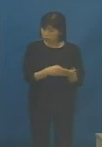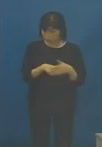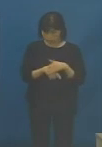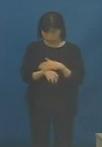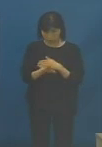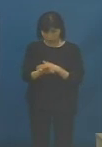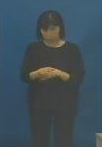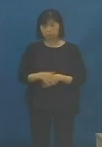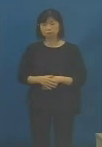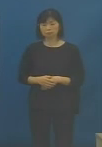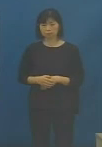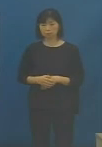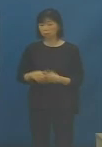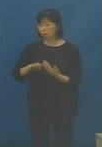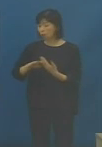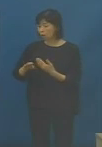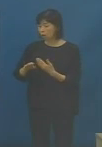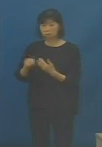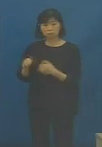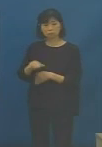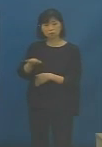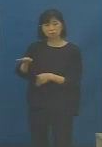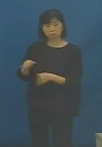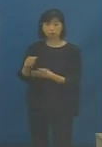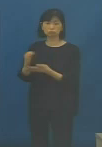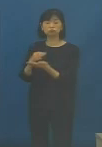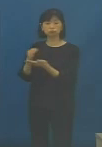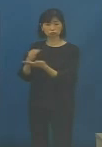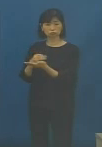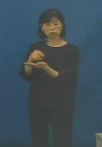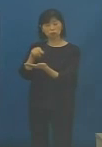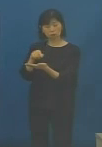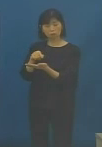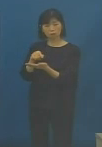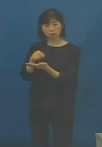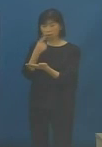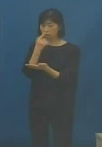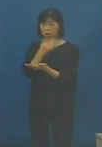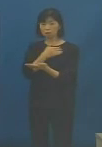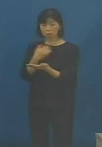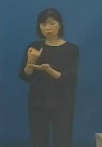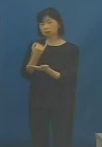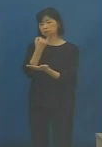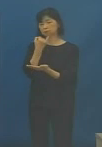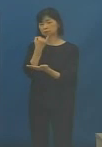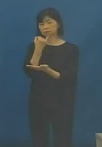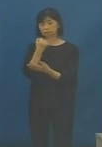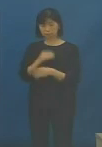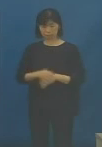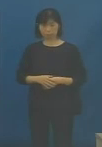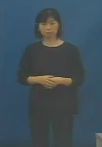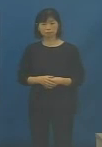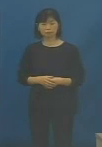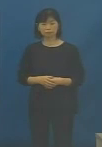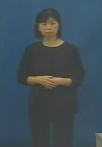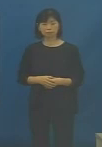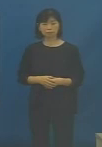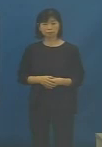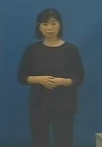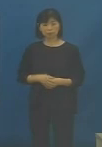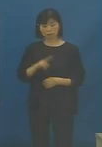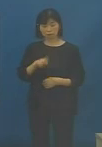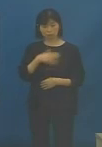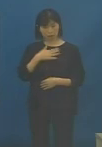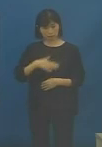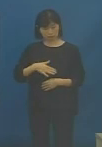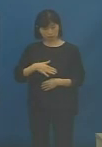して、それ以外の方々に売ることについては我々は規制の拉致外でありますので、そのことはぜひご理